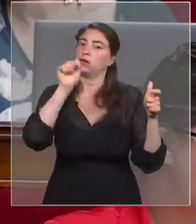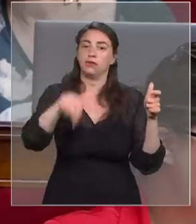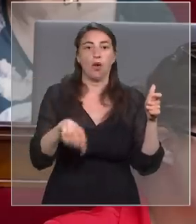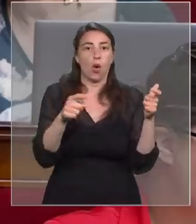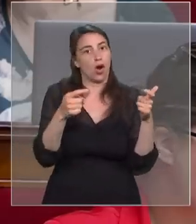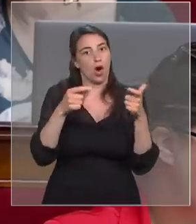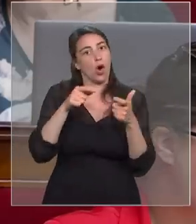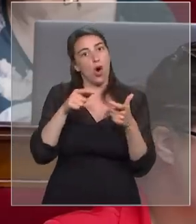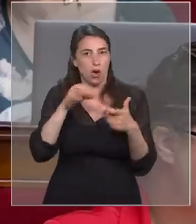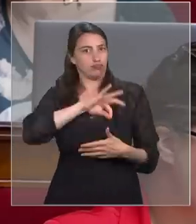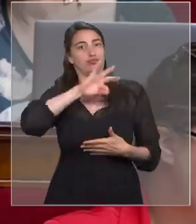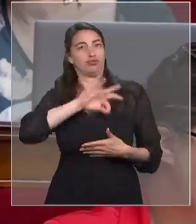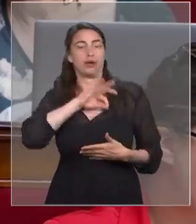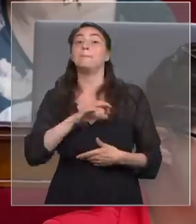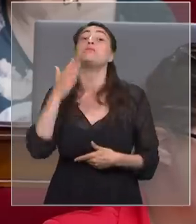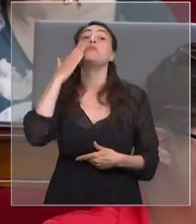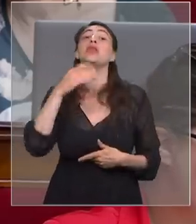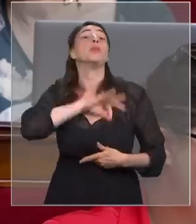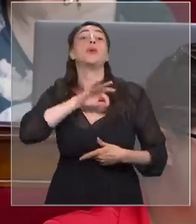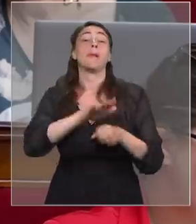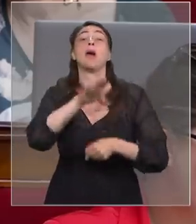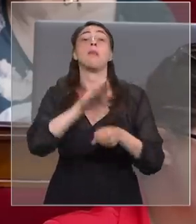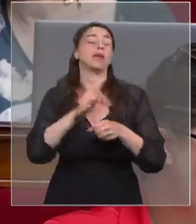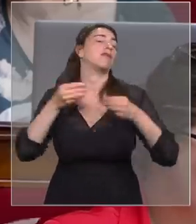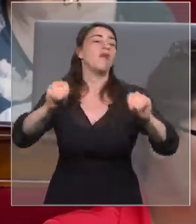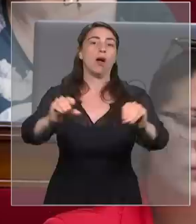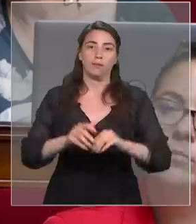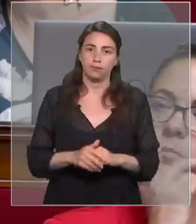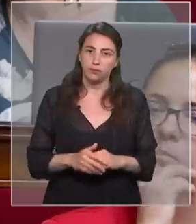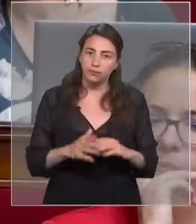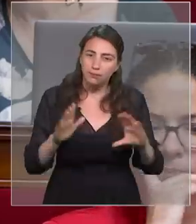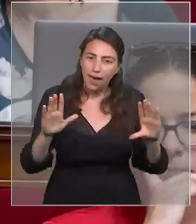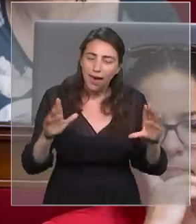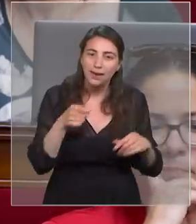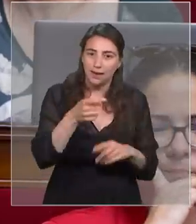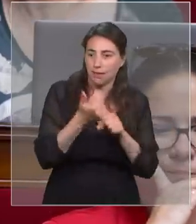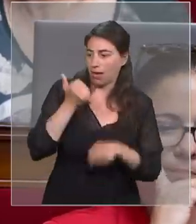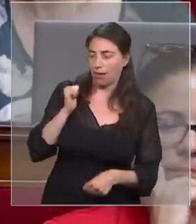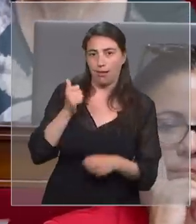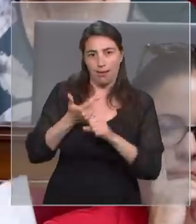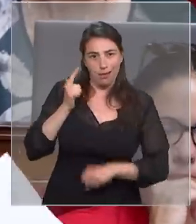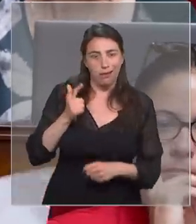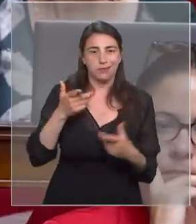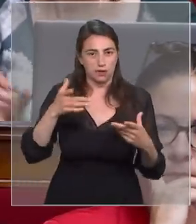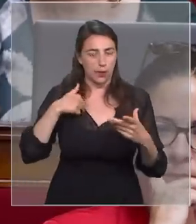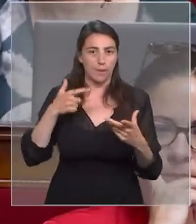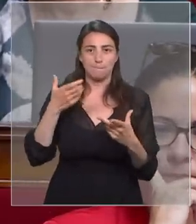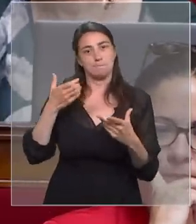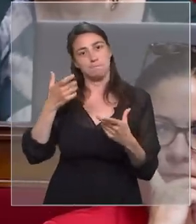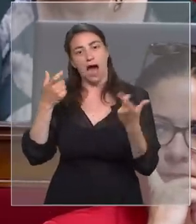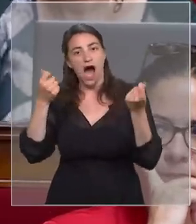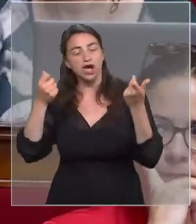Or, ces 15 dernières années, Sanofi a touché plus d'1,5 milliard d'argent public sous forme de CICE ou de crédit d'impôt recherche. Dans le même